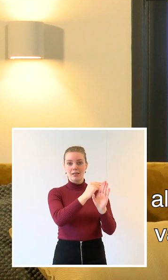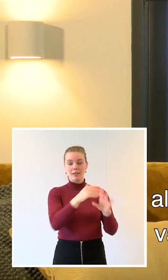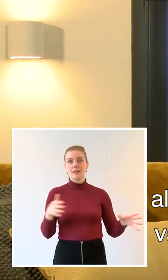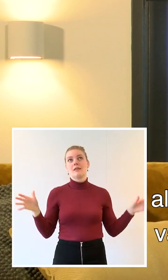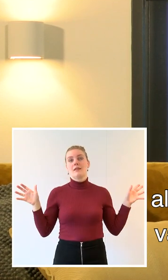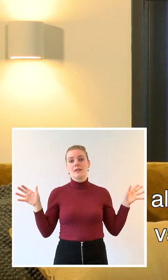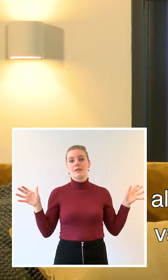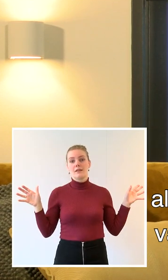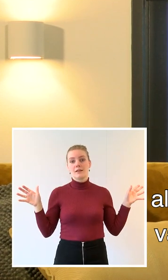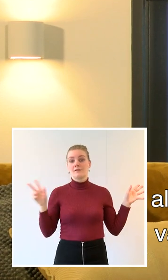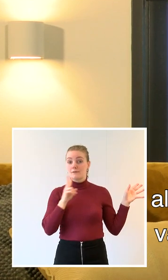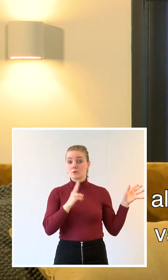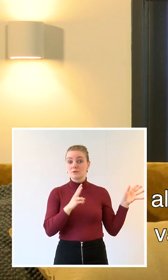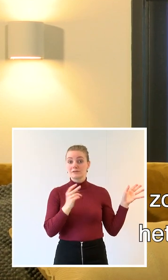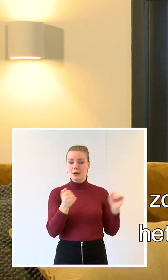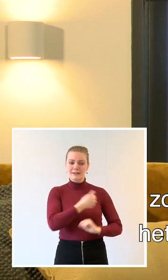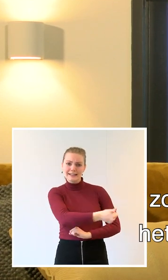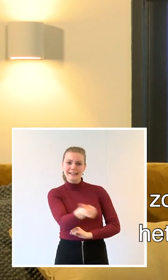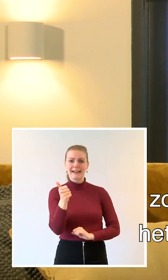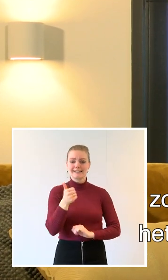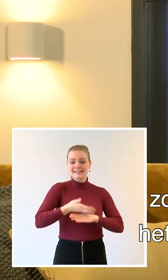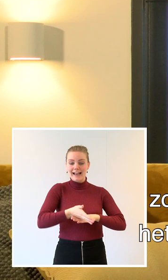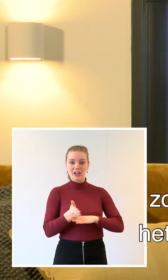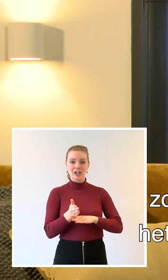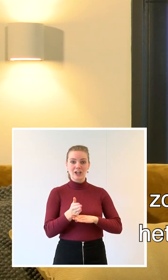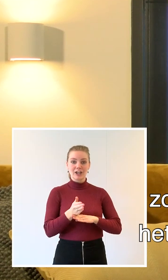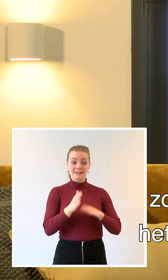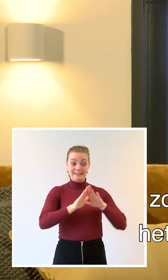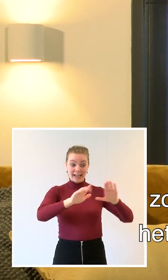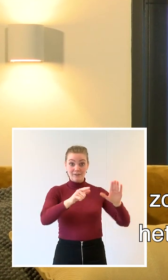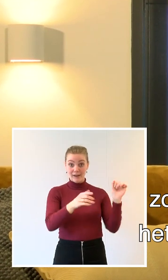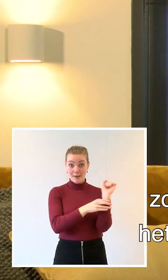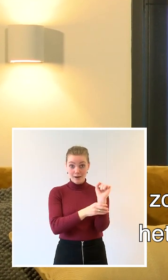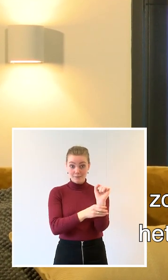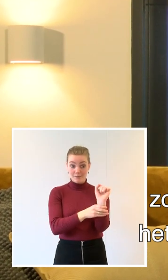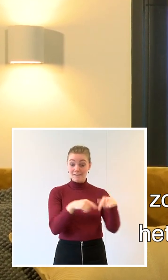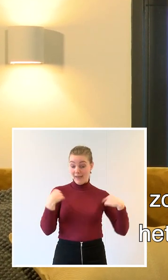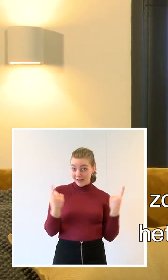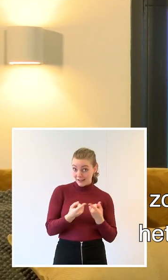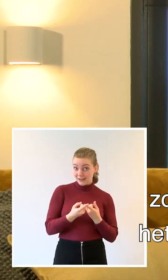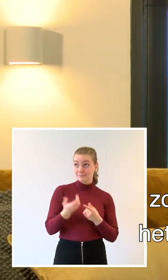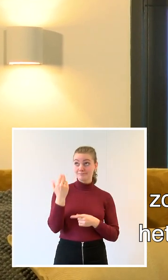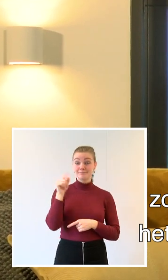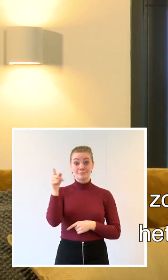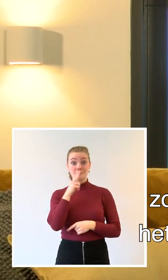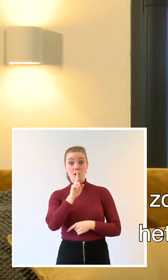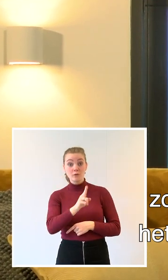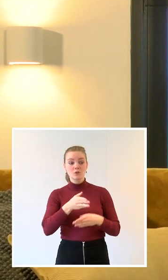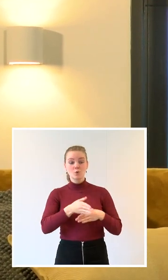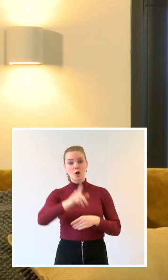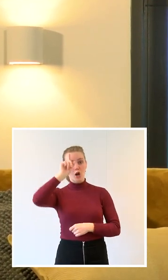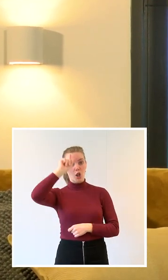van Abraham. En zouden wij, zoals ons is beloofd, door het geloof de geest ontvangen.